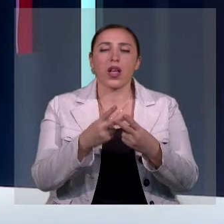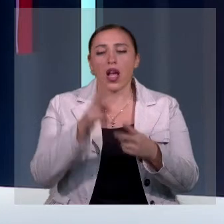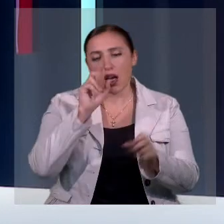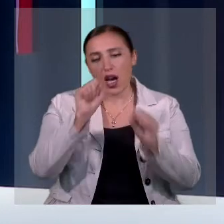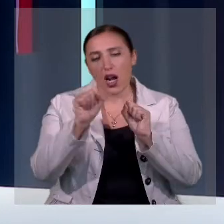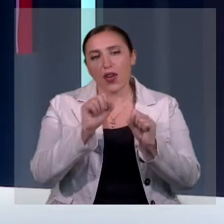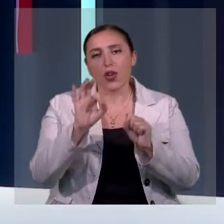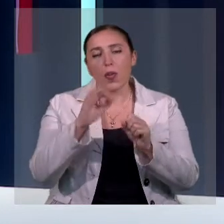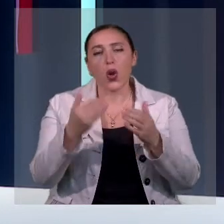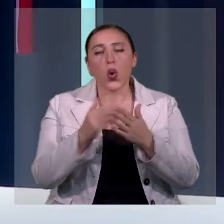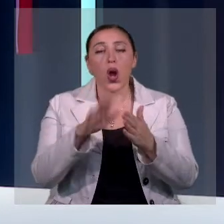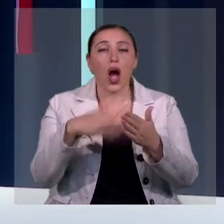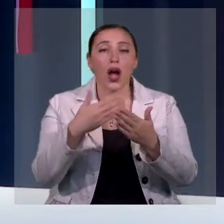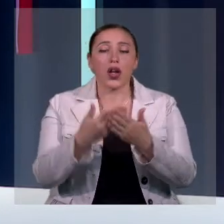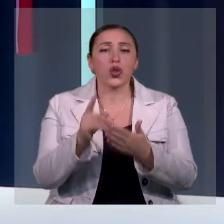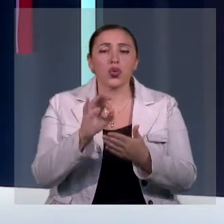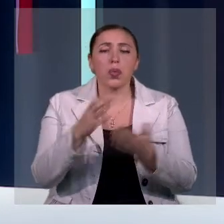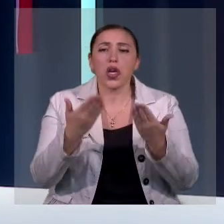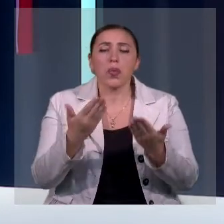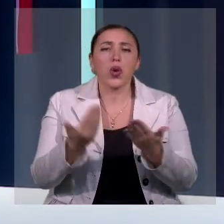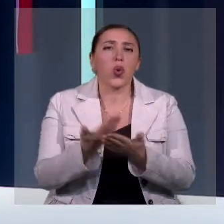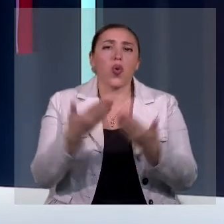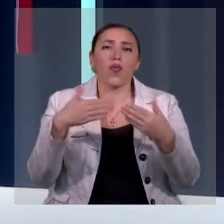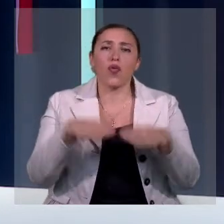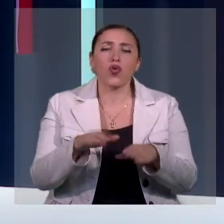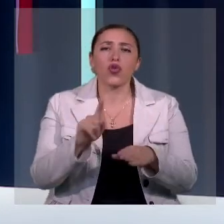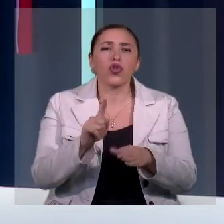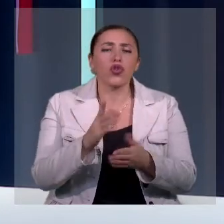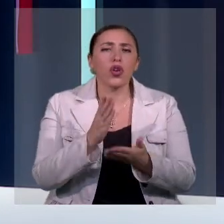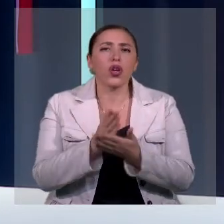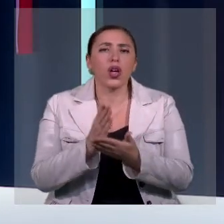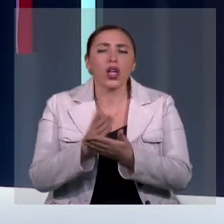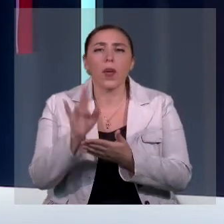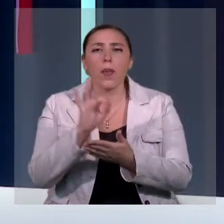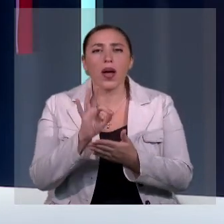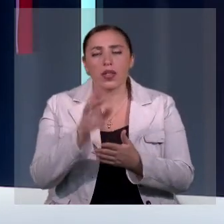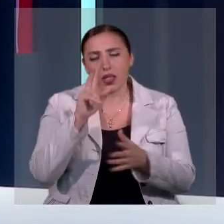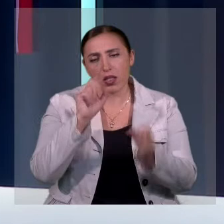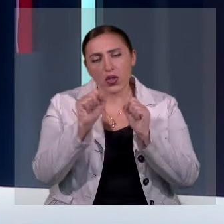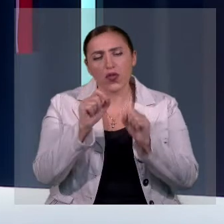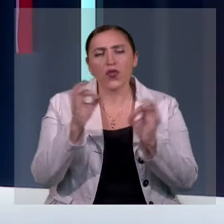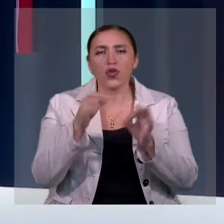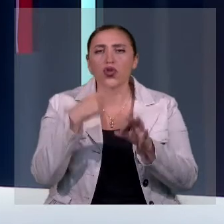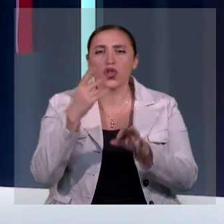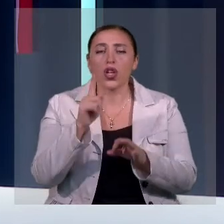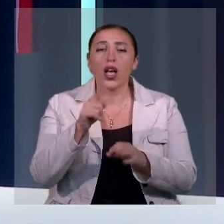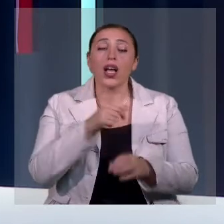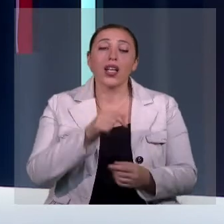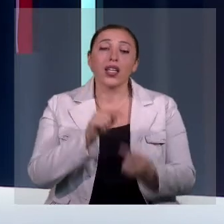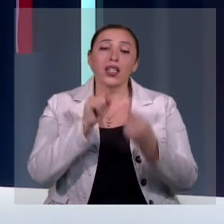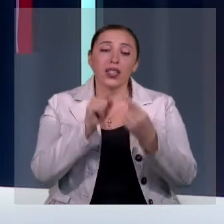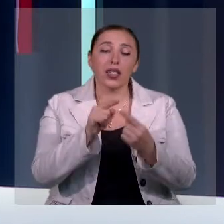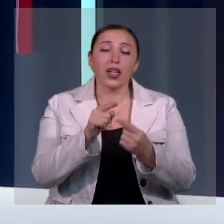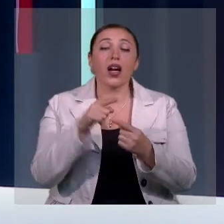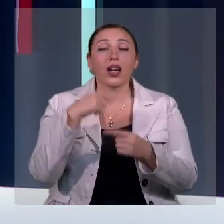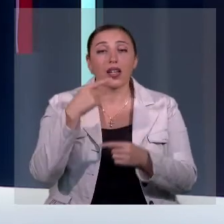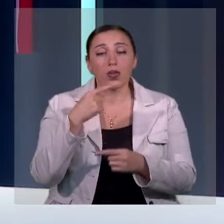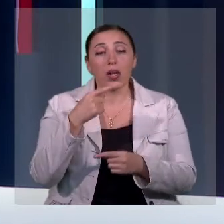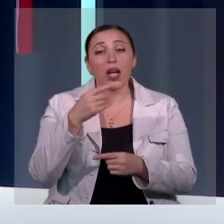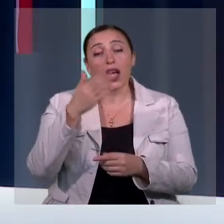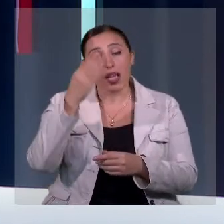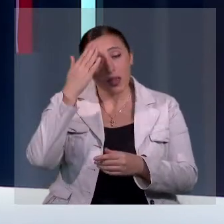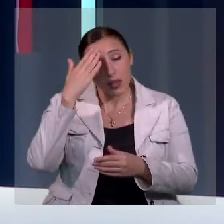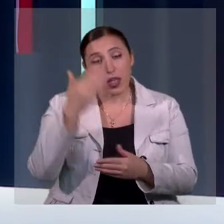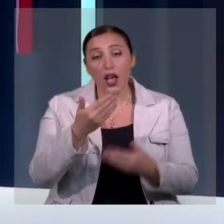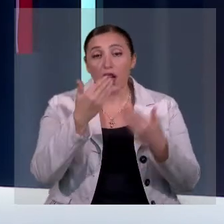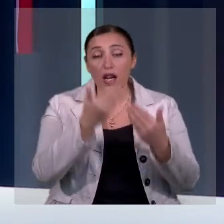է։ Ինչու են հիմա որոշել, ինչ նախադեպեր կան, իշխանությունը չի մեկնաբանում։ Ընդդիմությունը հայտարարում է գաղափարը թեև իրենցն է,